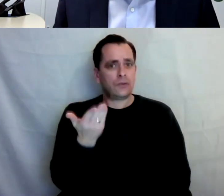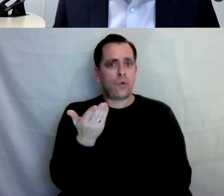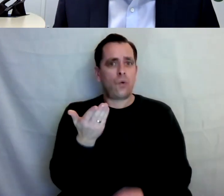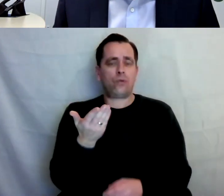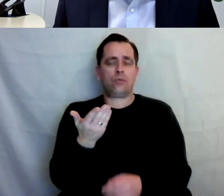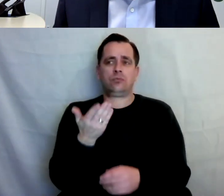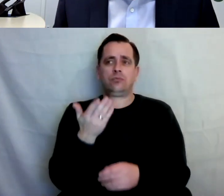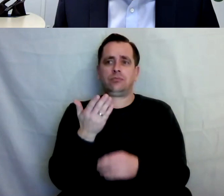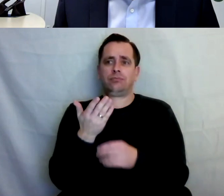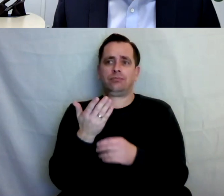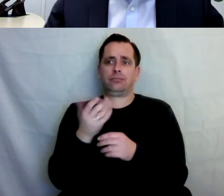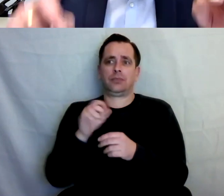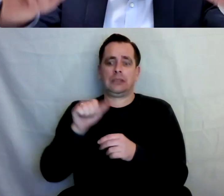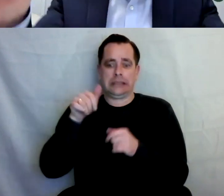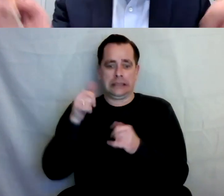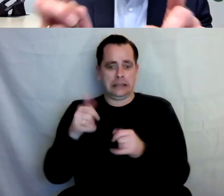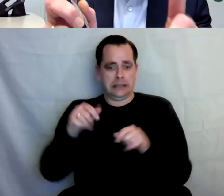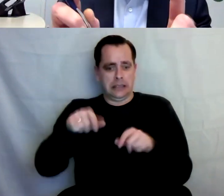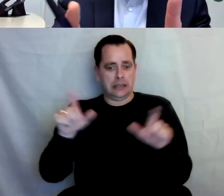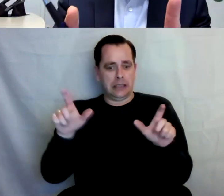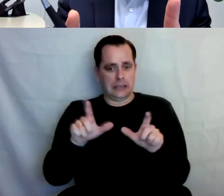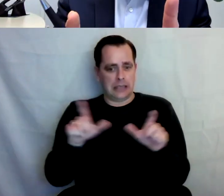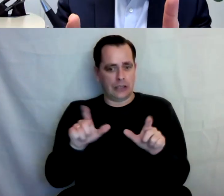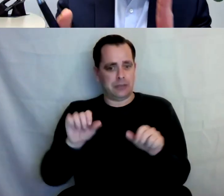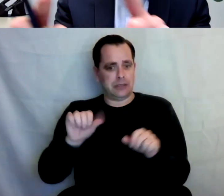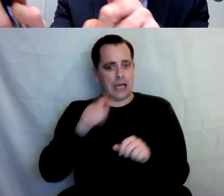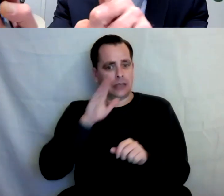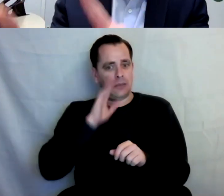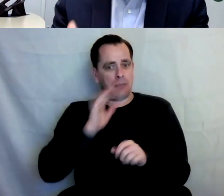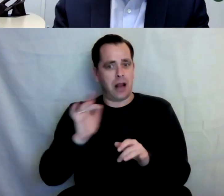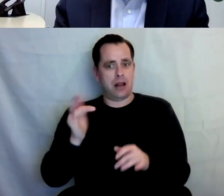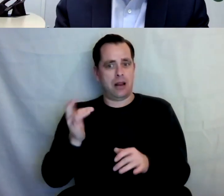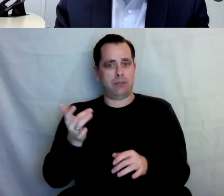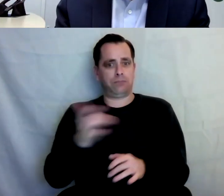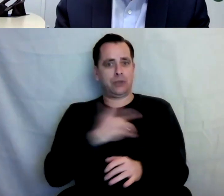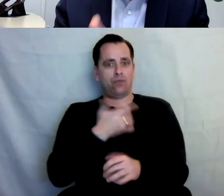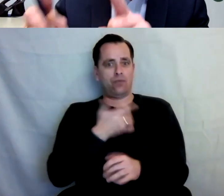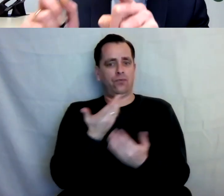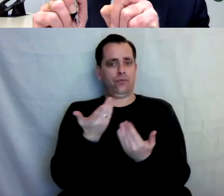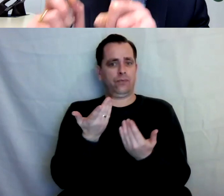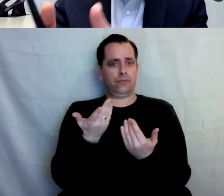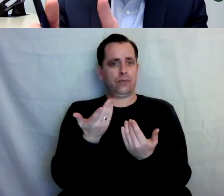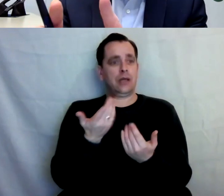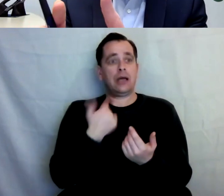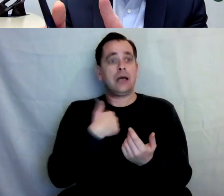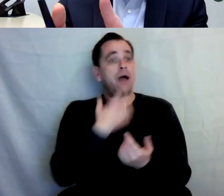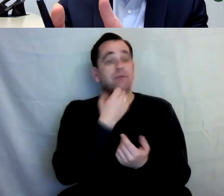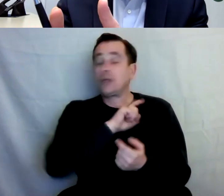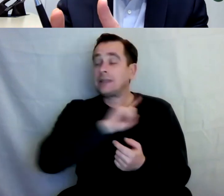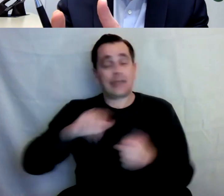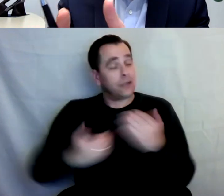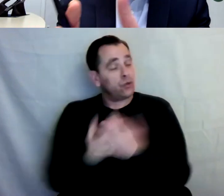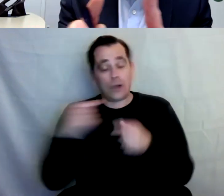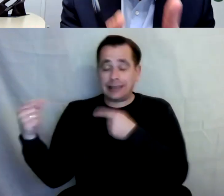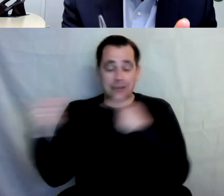auch damit konfrontiert werden. Ich will damit keine neue Runde eröffnen, sondern den Chatverlauf ein bisschen zusammenfassen. Ich gehe ans andere Ende